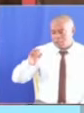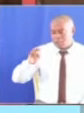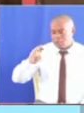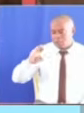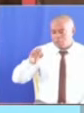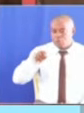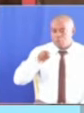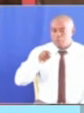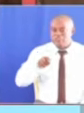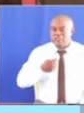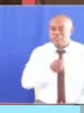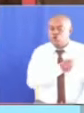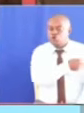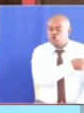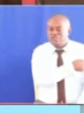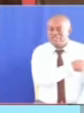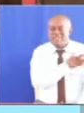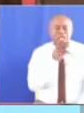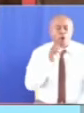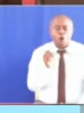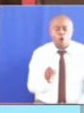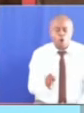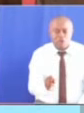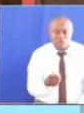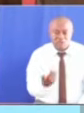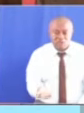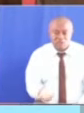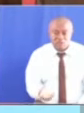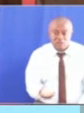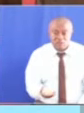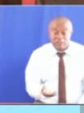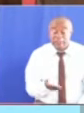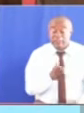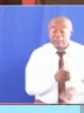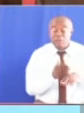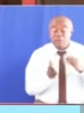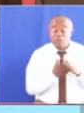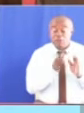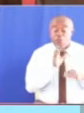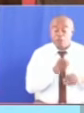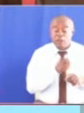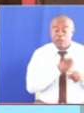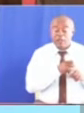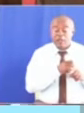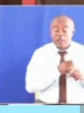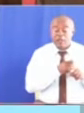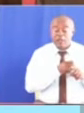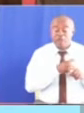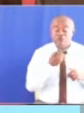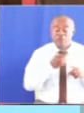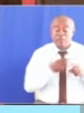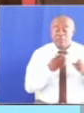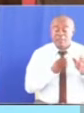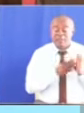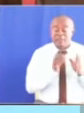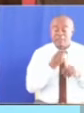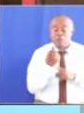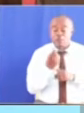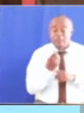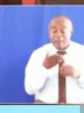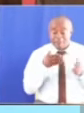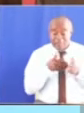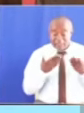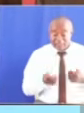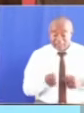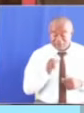hapa nchini, ikiwa imejengwa mwaka 1901. Sasa ina takriban miaka 125. Hospitali hii ni